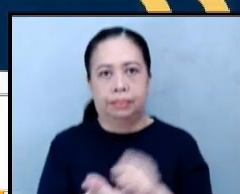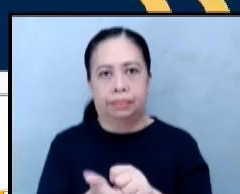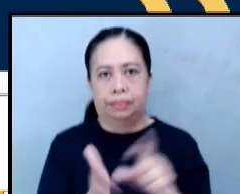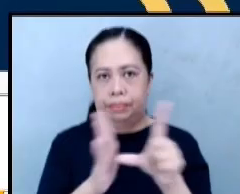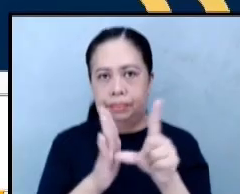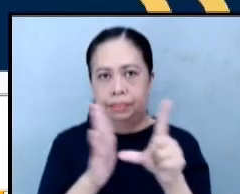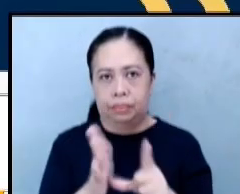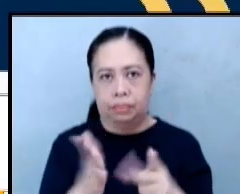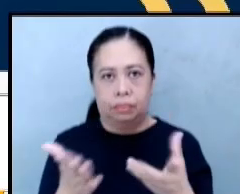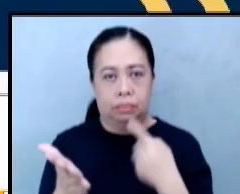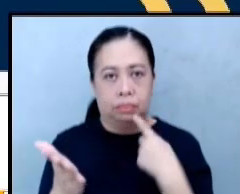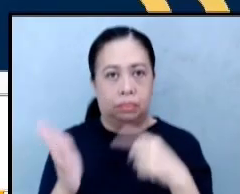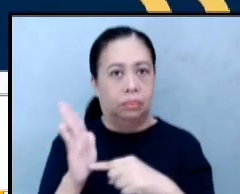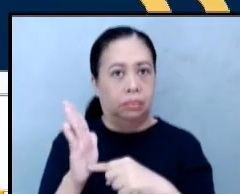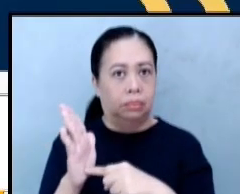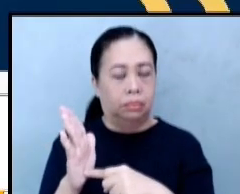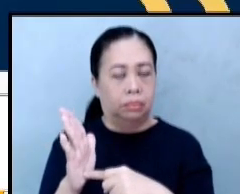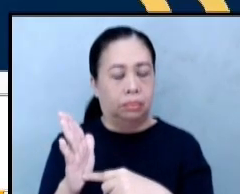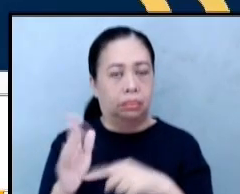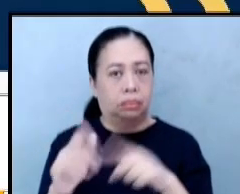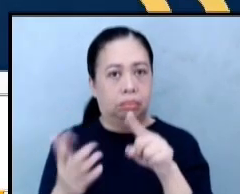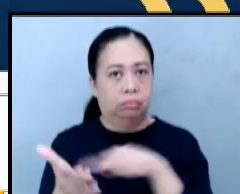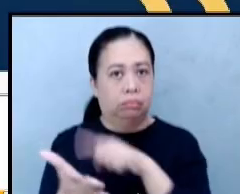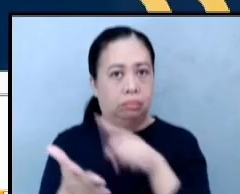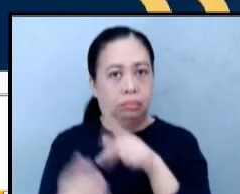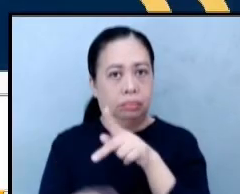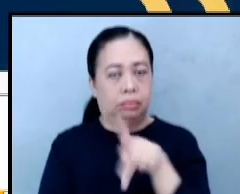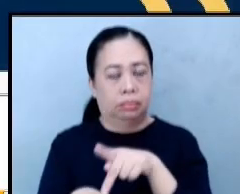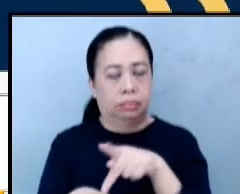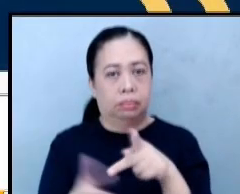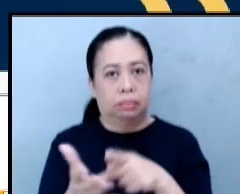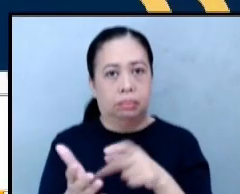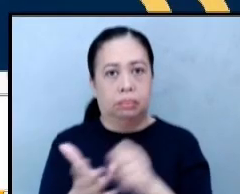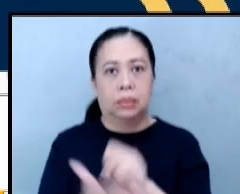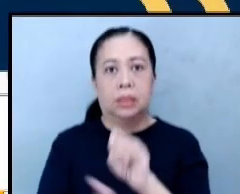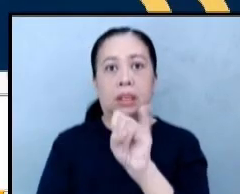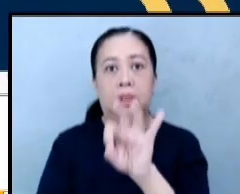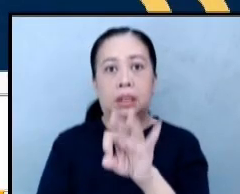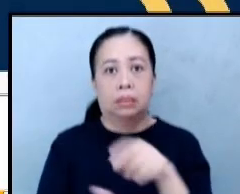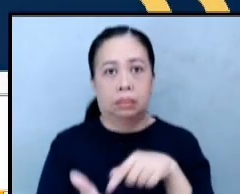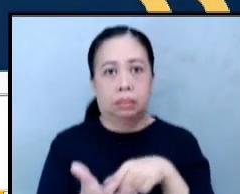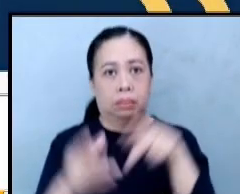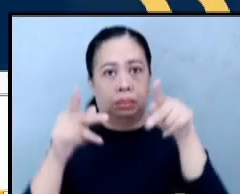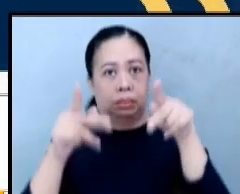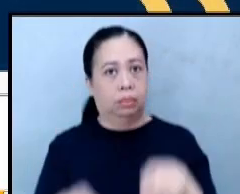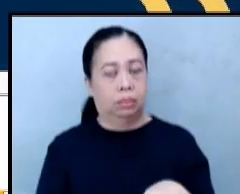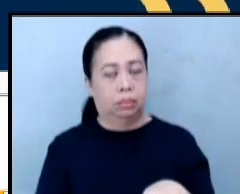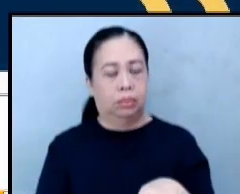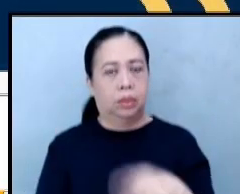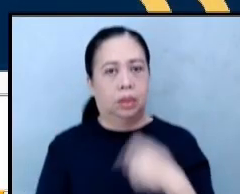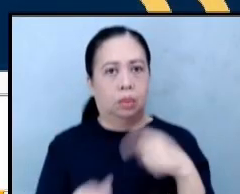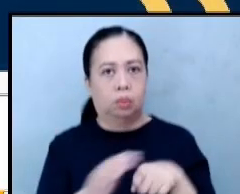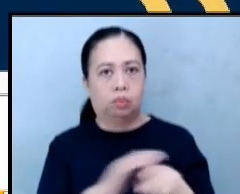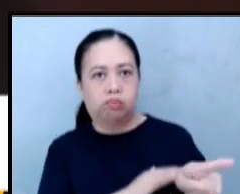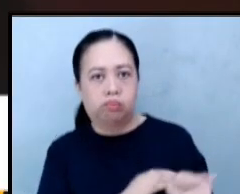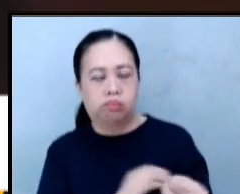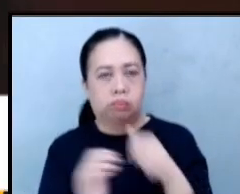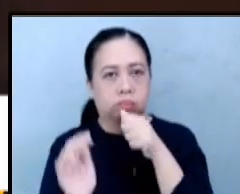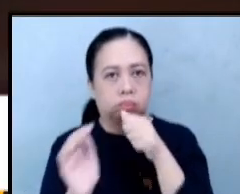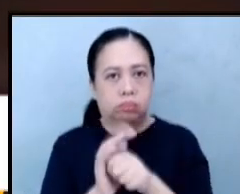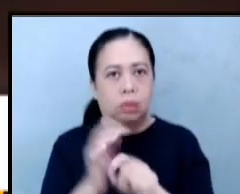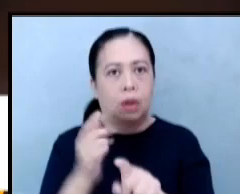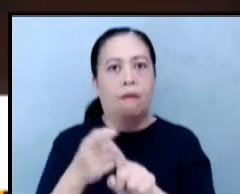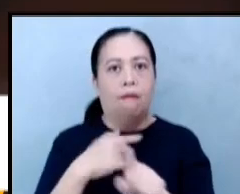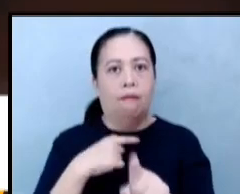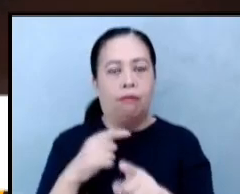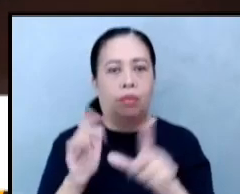nakasaad na batayan sa kanselasyon ng Philippine passport kung ang holder o may-ari nito ay fugitive o nagtatago mula sa ustisya. Nabanggitin